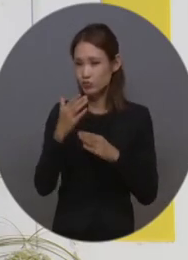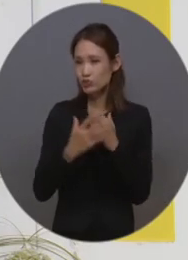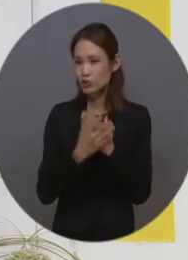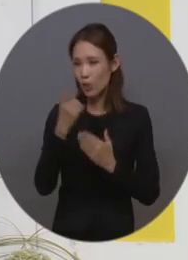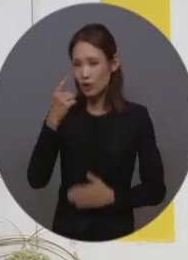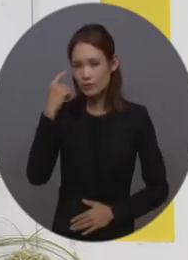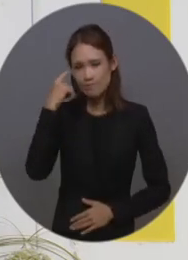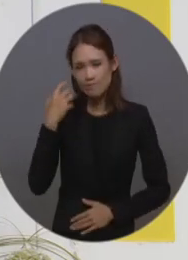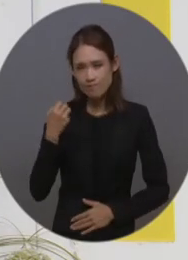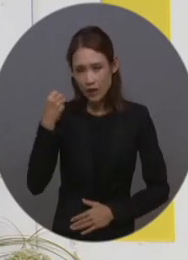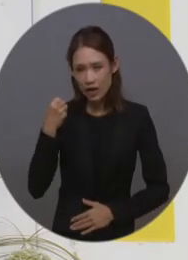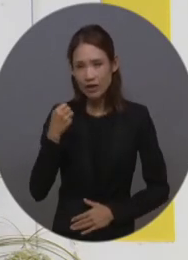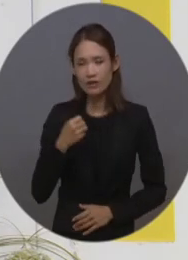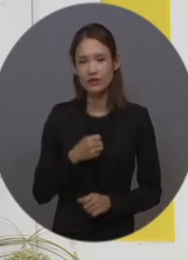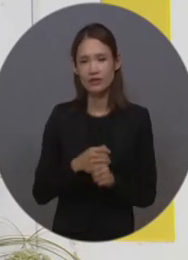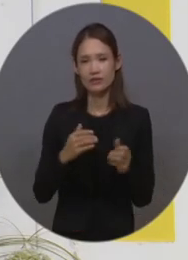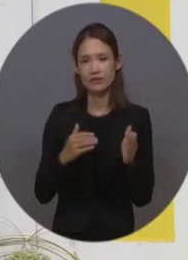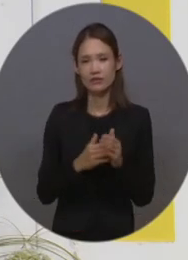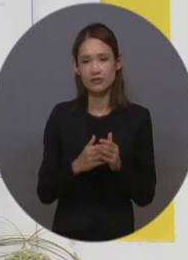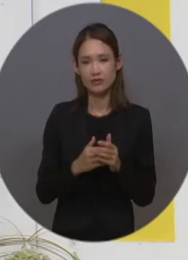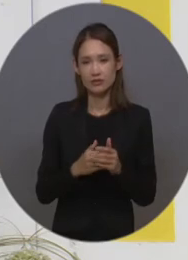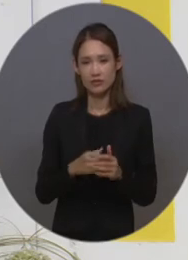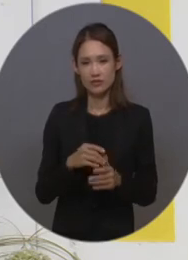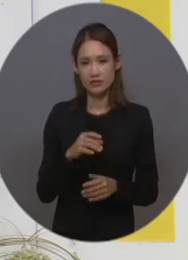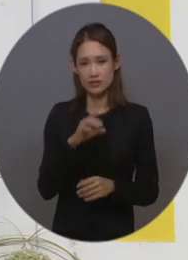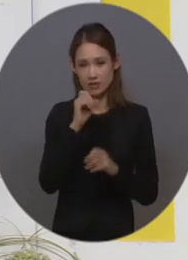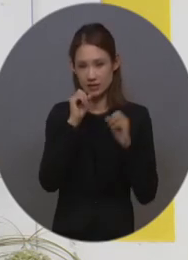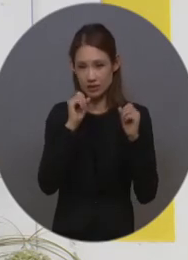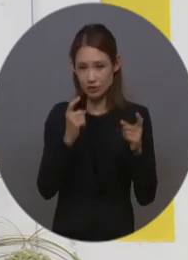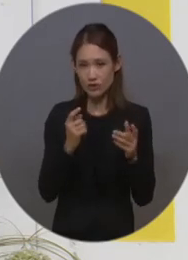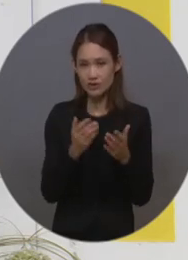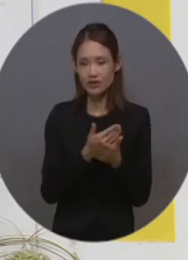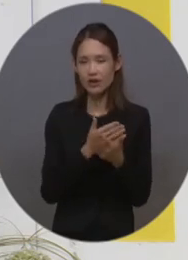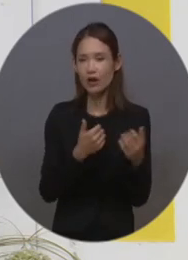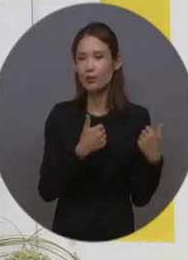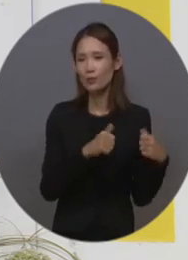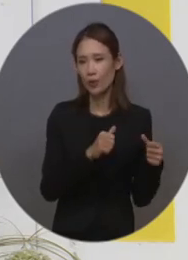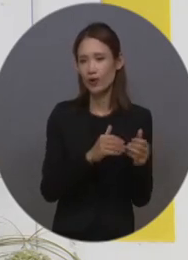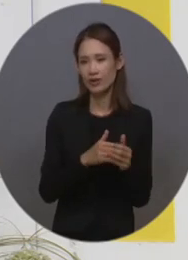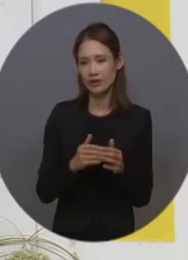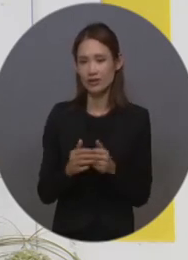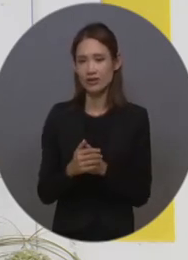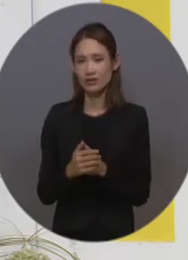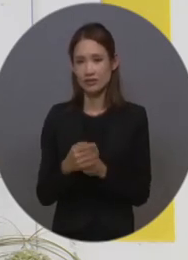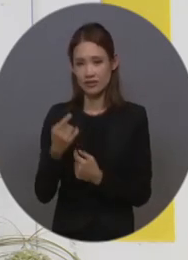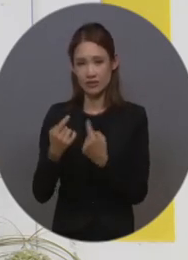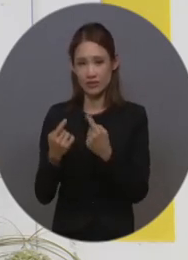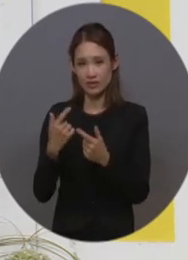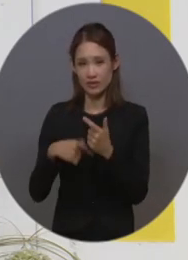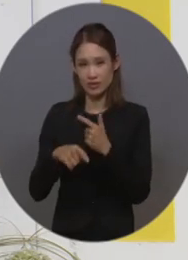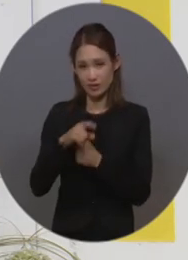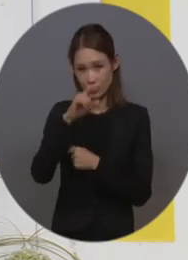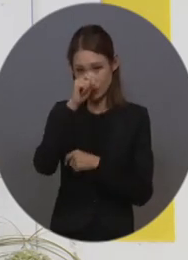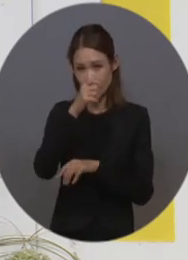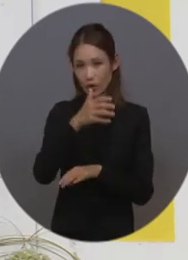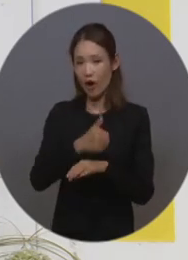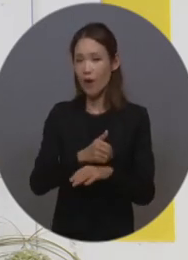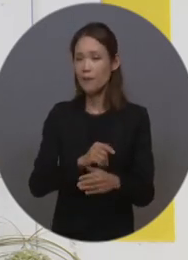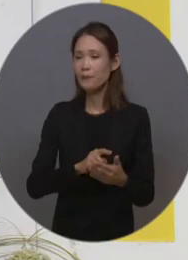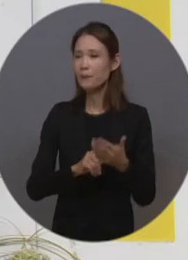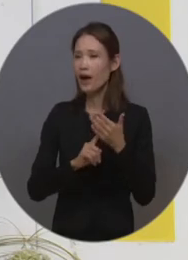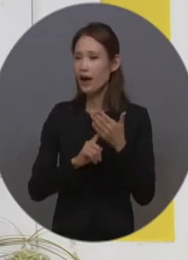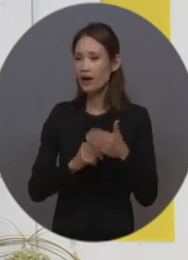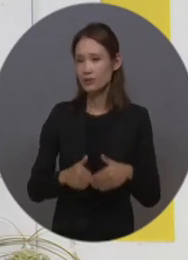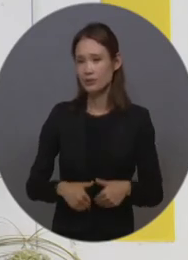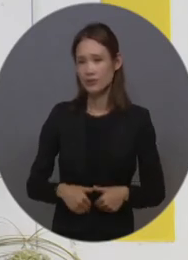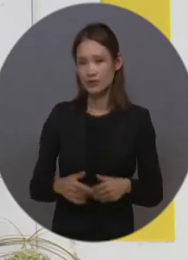하니까 저한테는 상당히 큰 기회비용을 제가 나름대로 포기한 거죠. 그랬군요. 그럼 그거보다 더 좋은 결과가 나와야 되는데